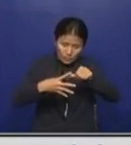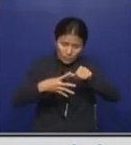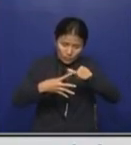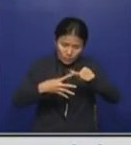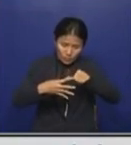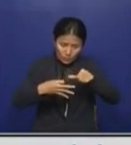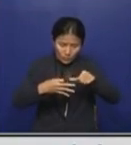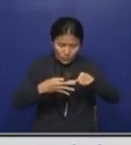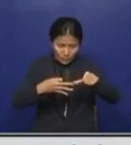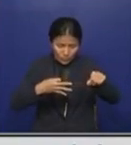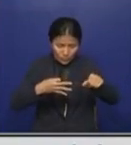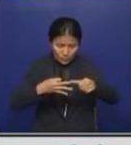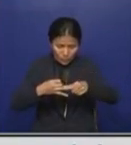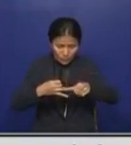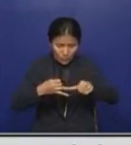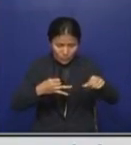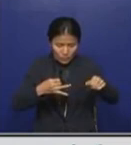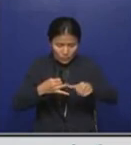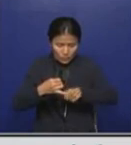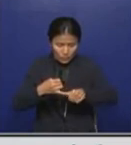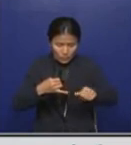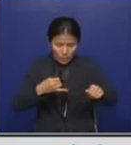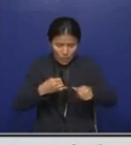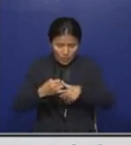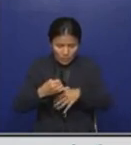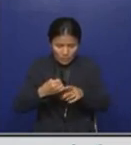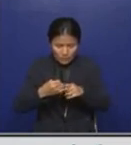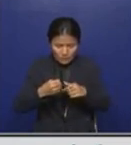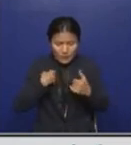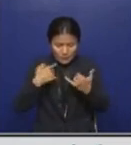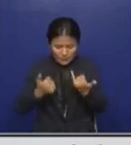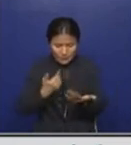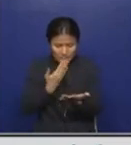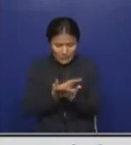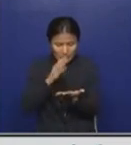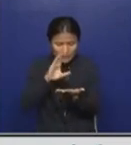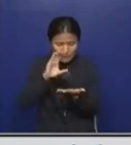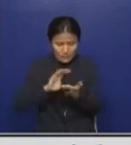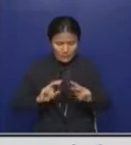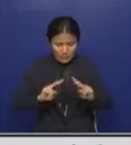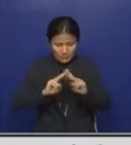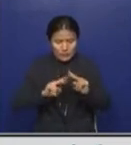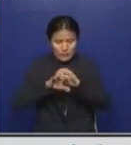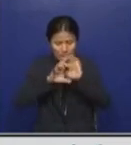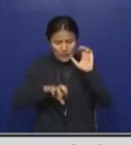ปรับลดงบประมาณของกระทรวงมหาดไทย 20% ขอบพระคุณค่ะ ครับขอบคุณครับ